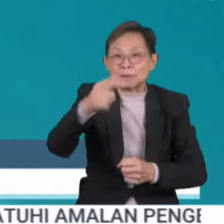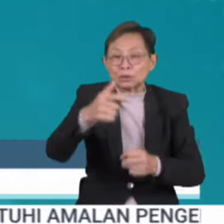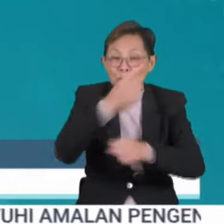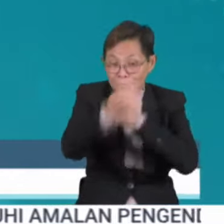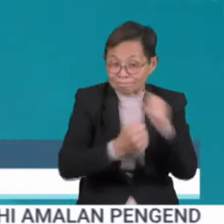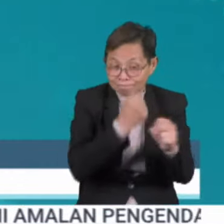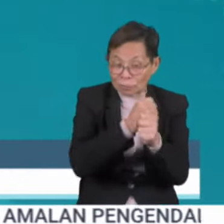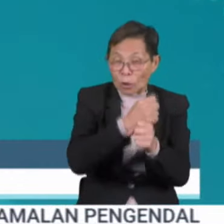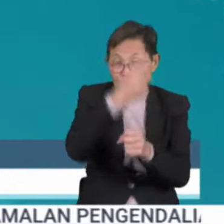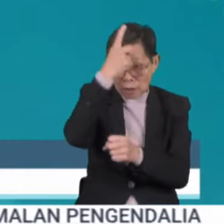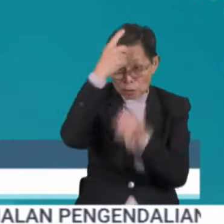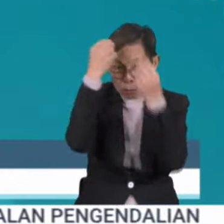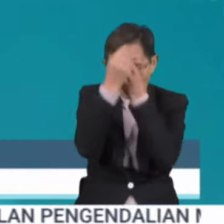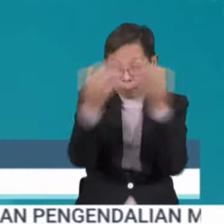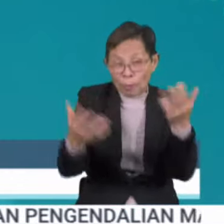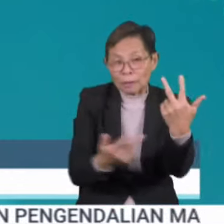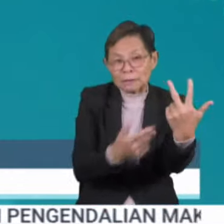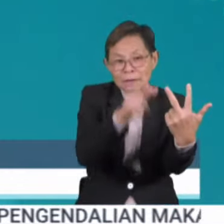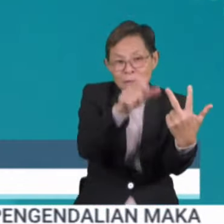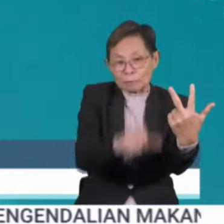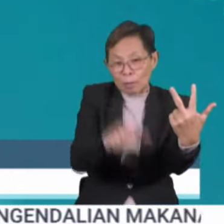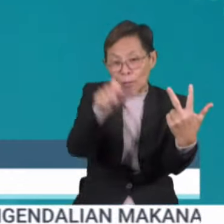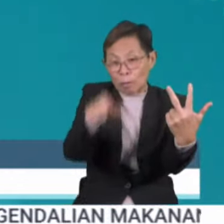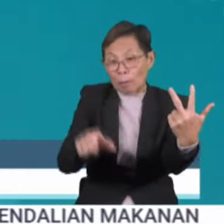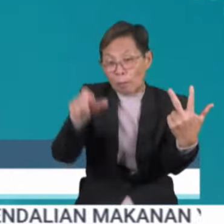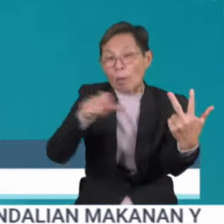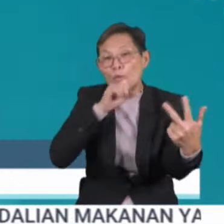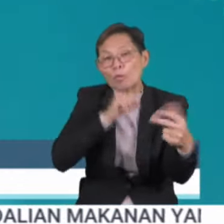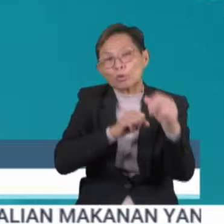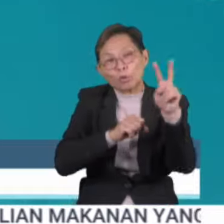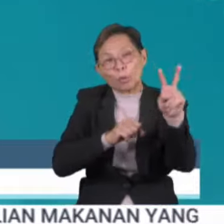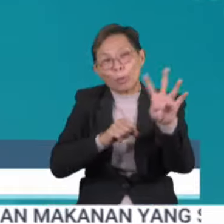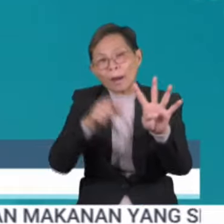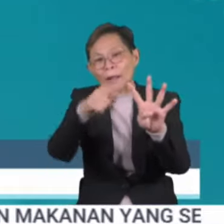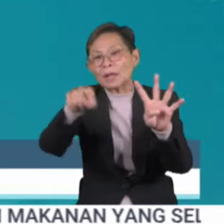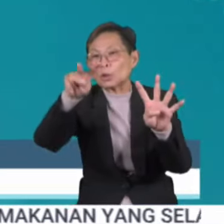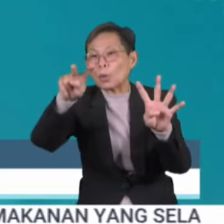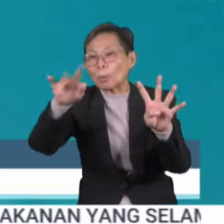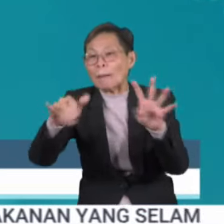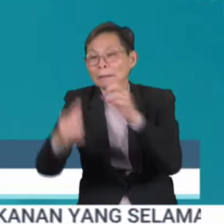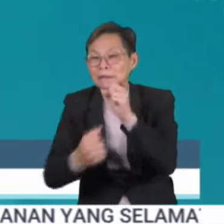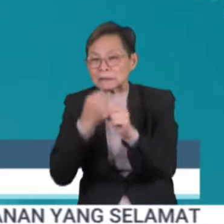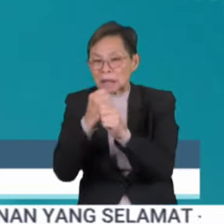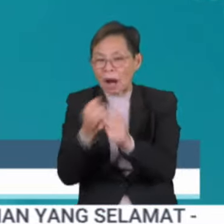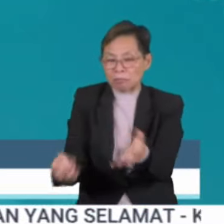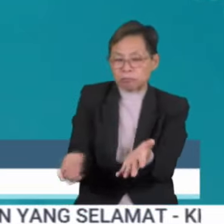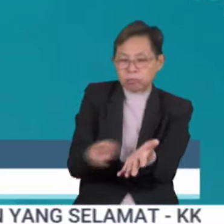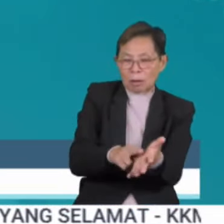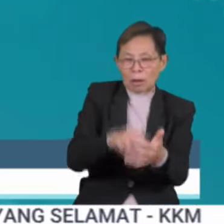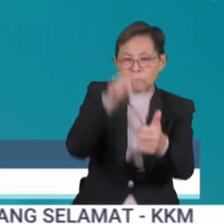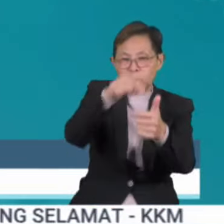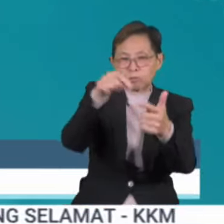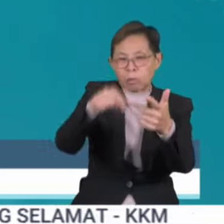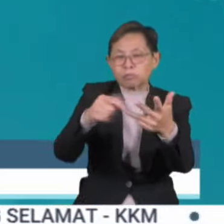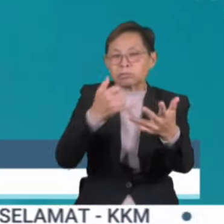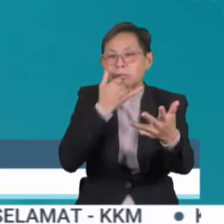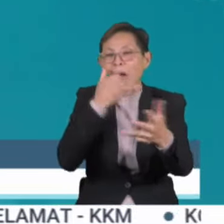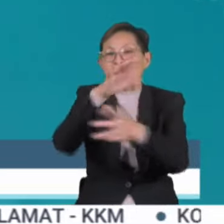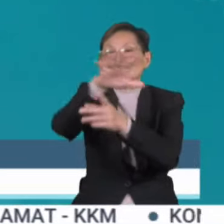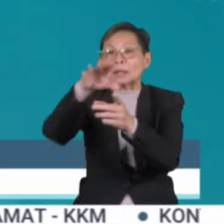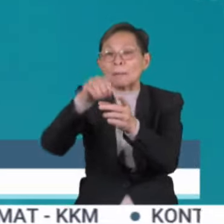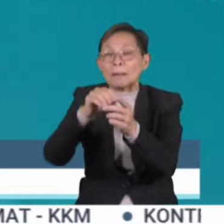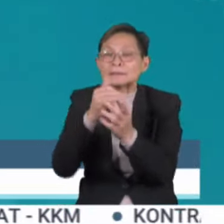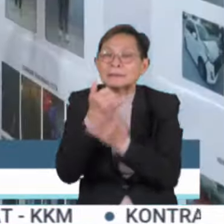Azizi maklumkan ketiga suspek berusia antara 24 dan 26 tahun mempunyai beberapa rekod kesalahan lampau termasuk dadah.